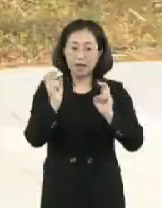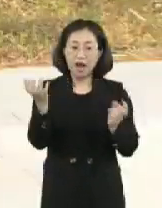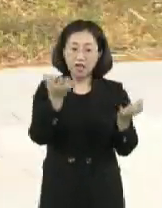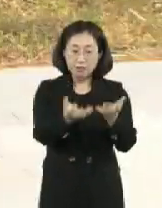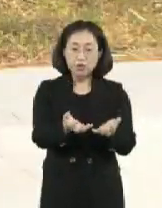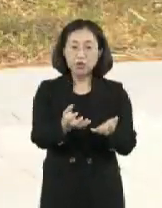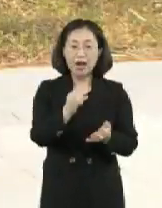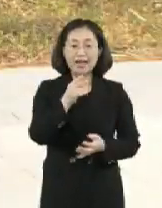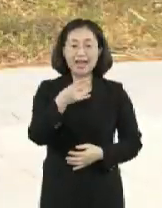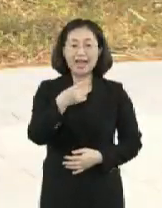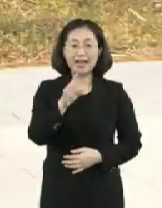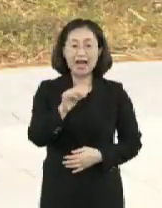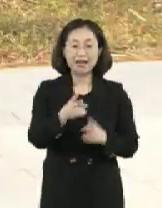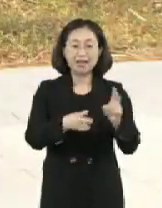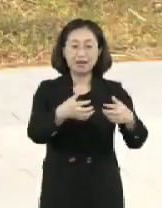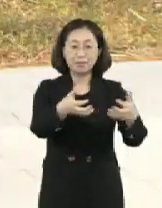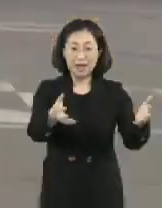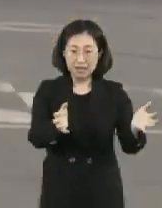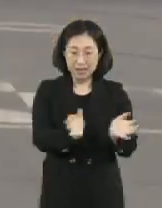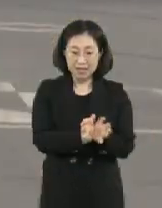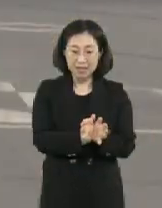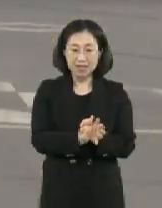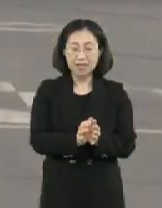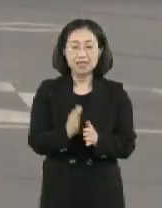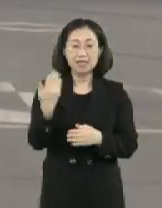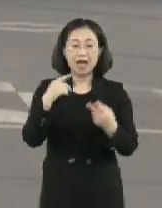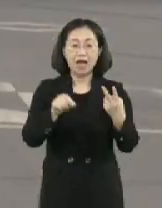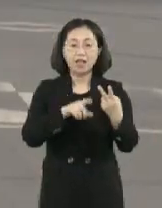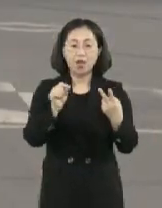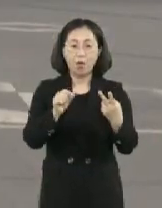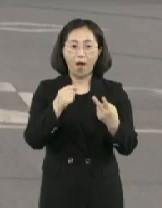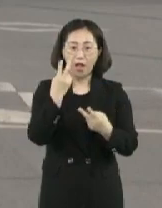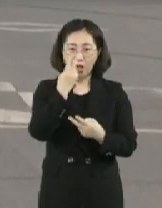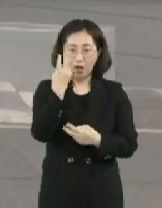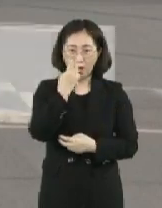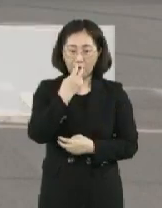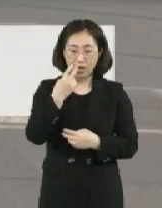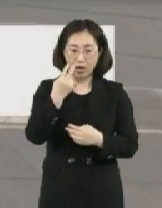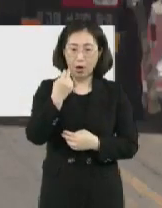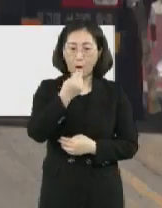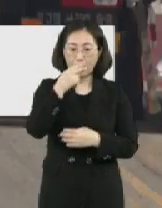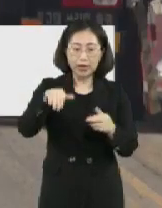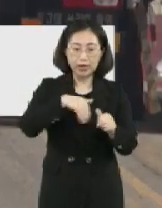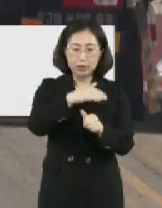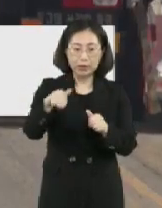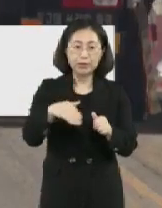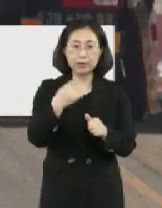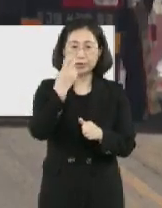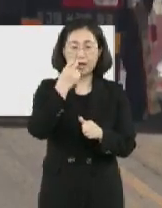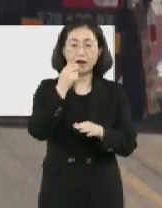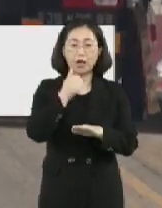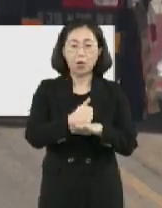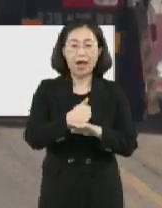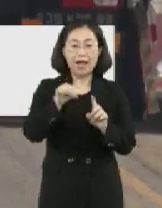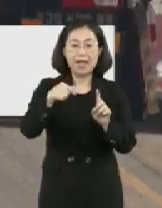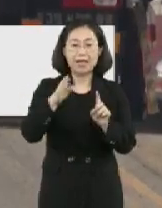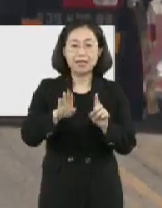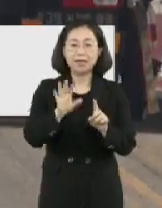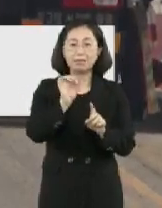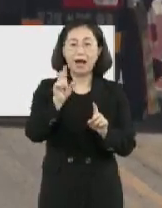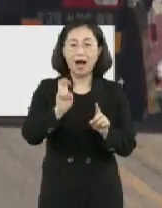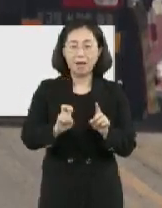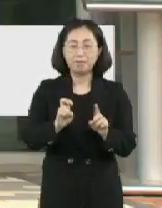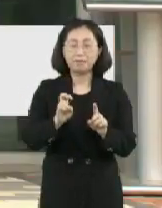입주한 예산 예당 산업단지입니다. 지난 2월 대기질 조사 결과 산단과 인근 마을에서 1급